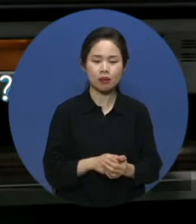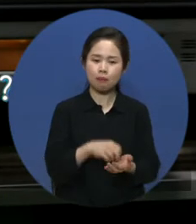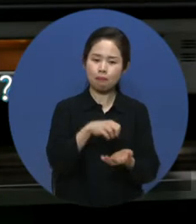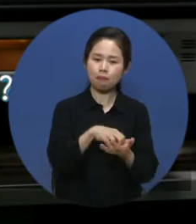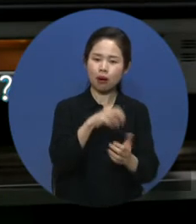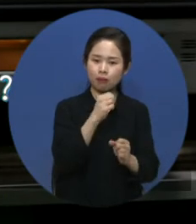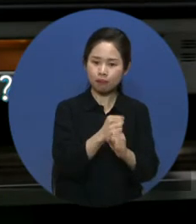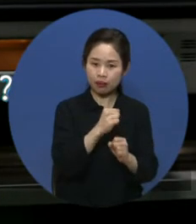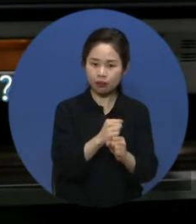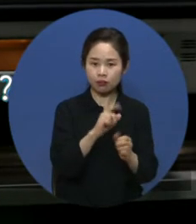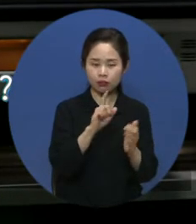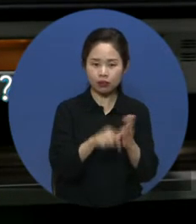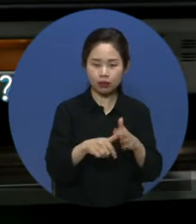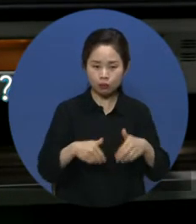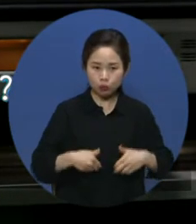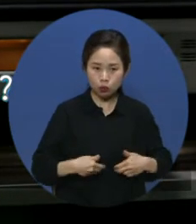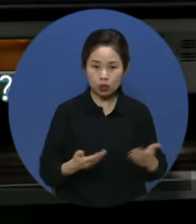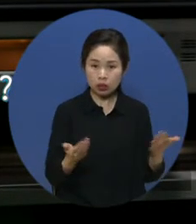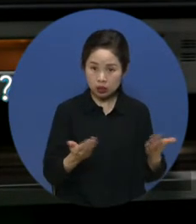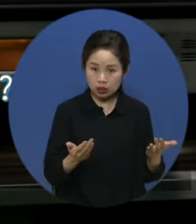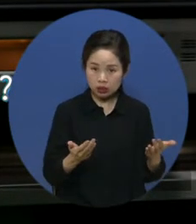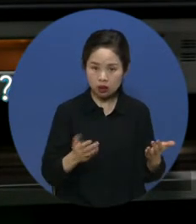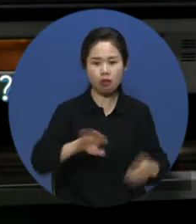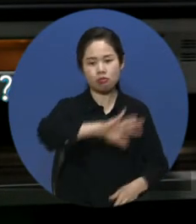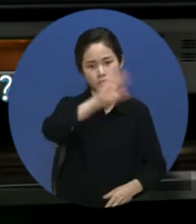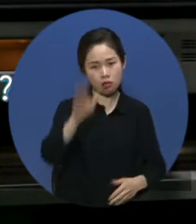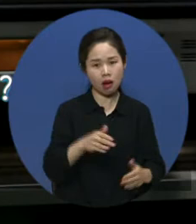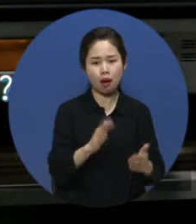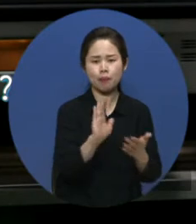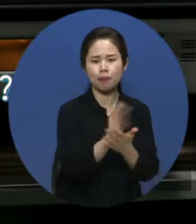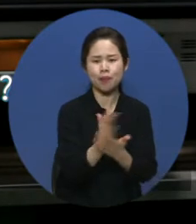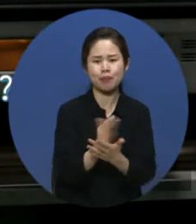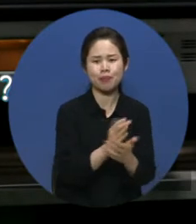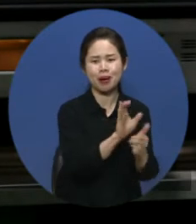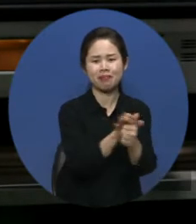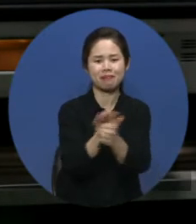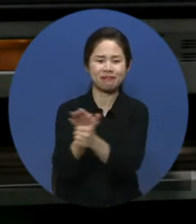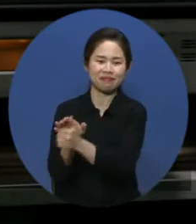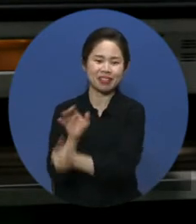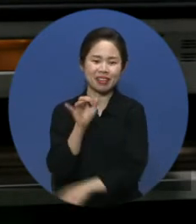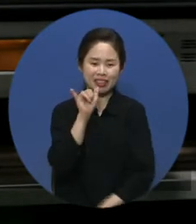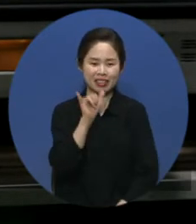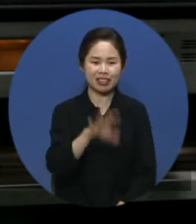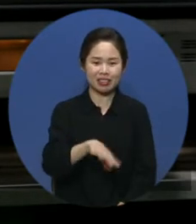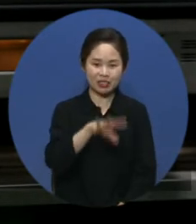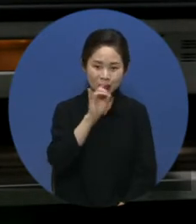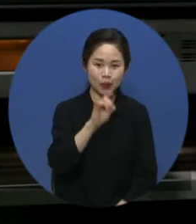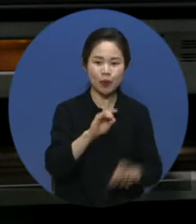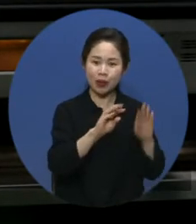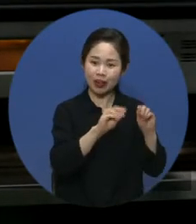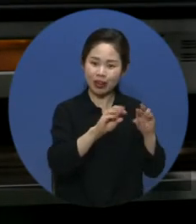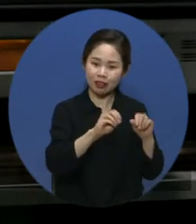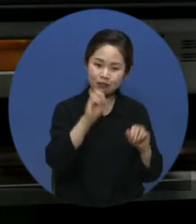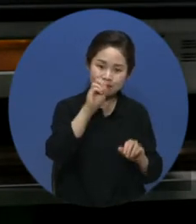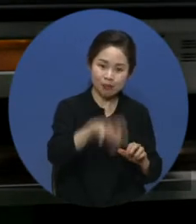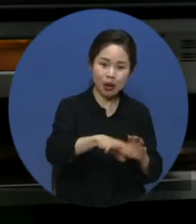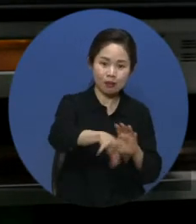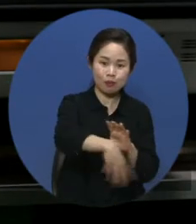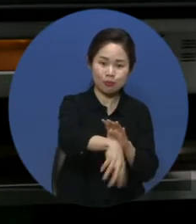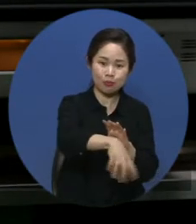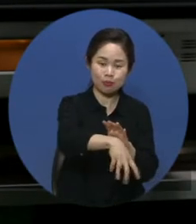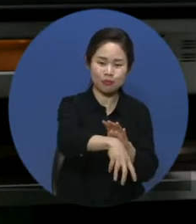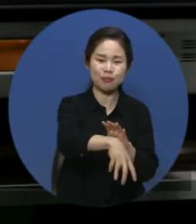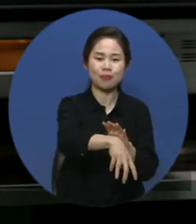모든 업무에 다 이렇게 직무가 분배되어 있습니다. 처음은 이제 반죽 과정에 있고요. 반죽을 하고